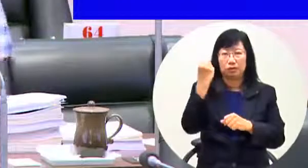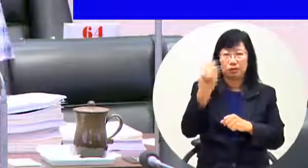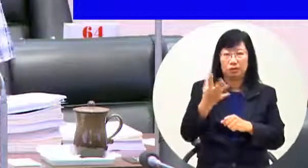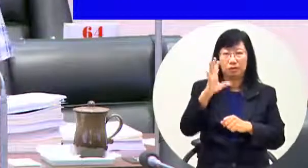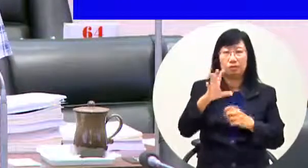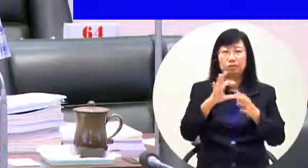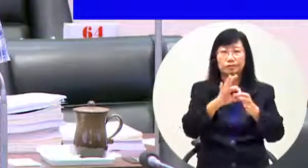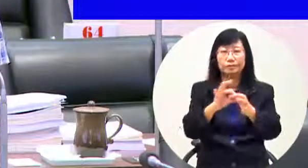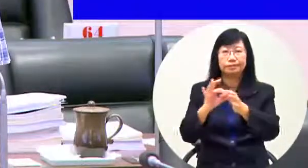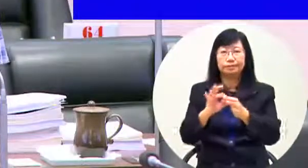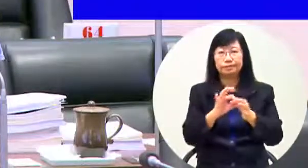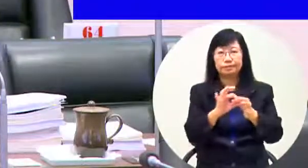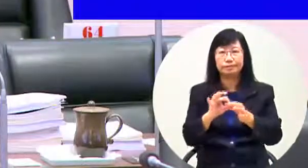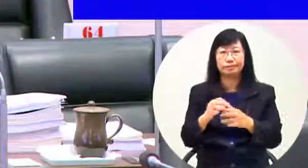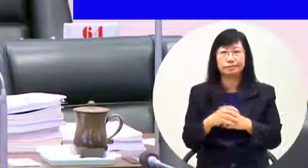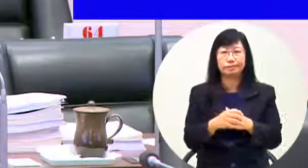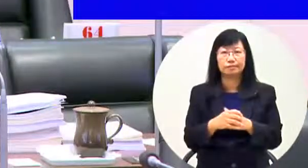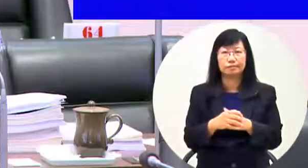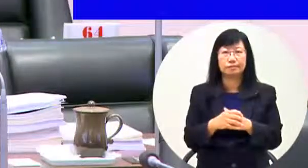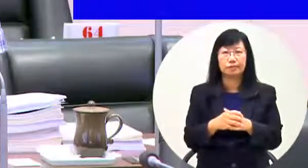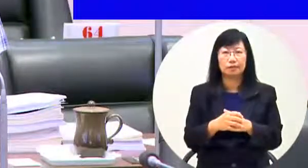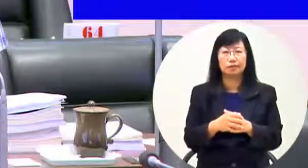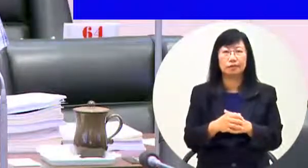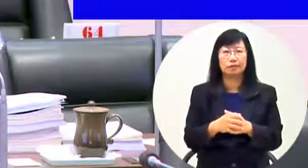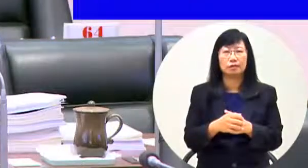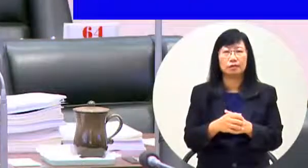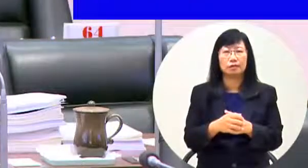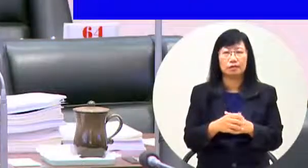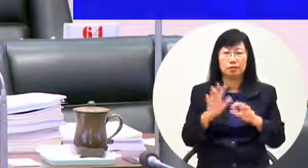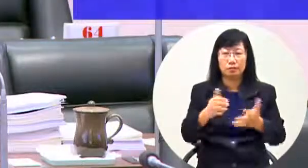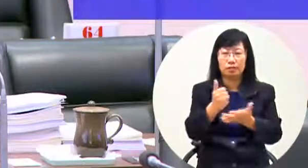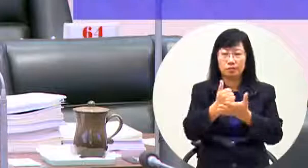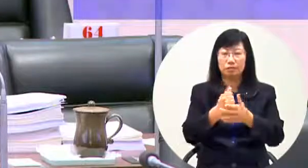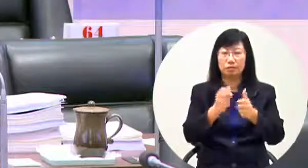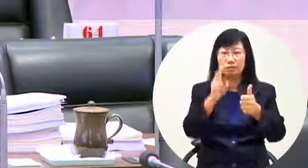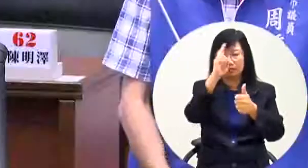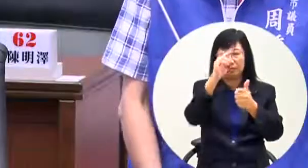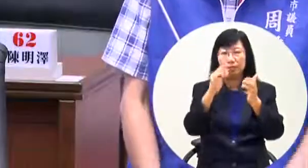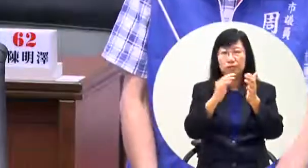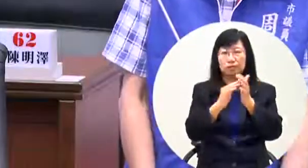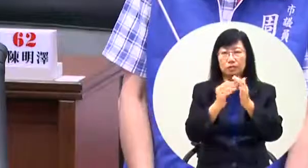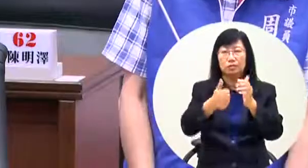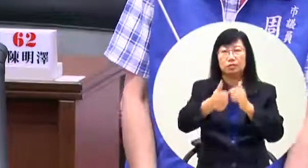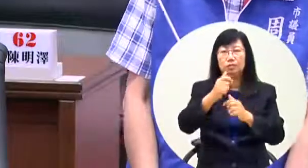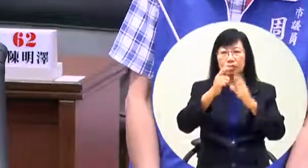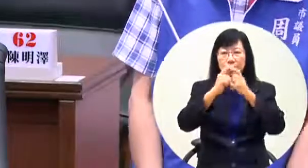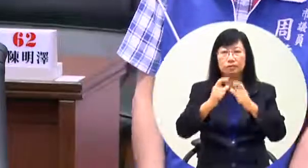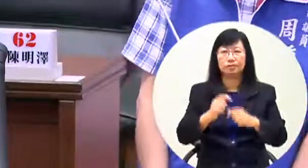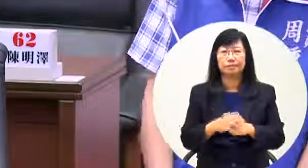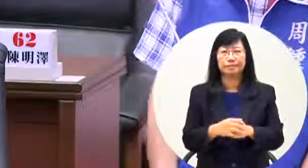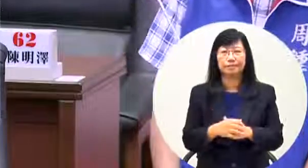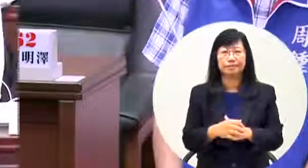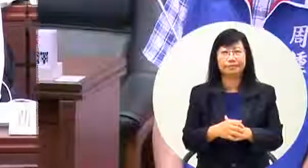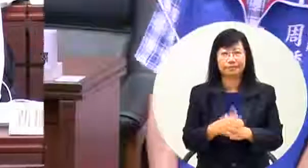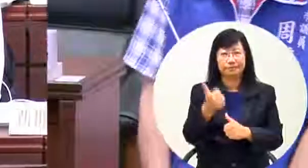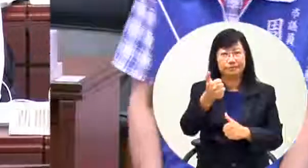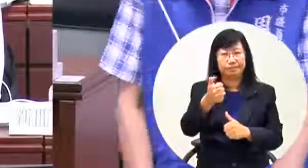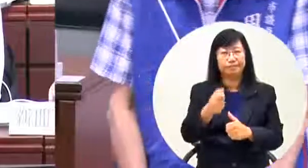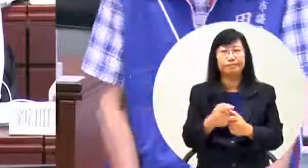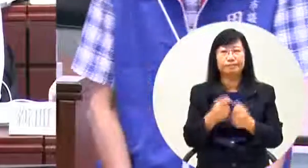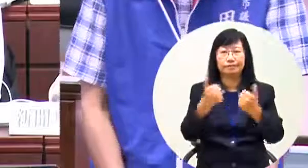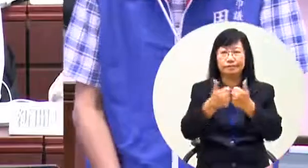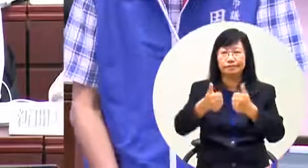青龙国小，或者请许市长简单答复。 请徐市长回答。 谢谢议长，谢谢周议员。我想